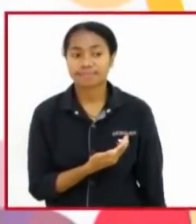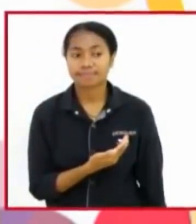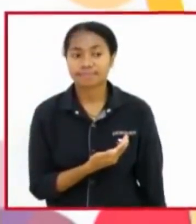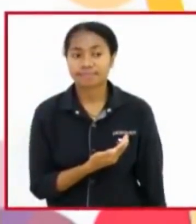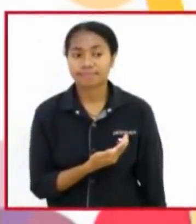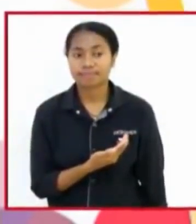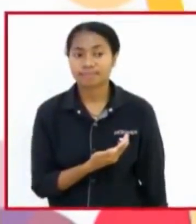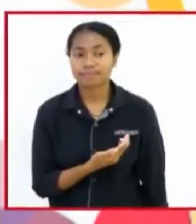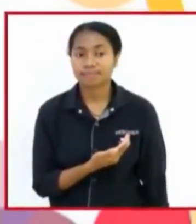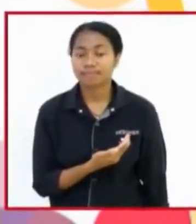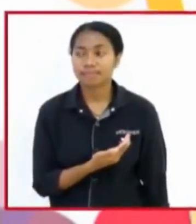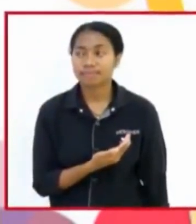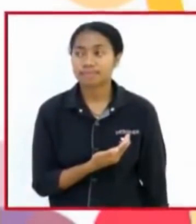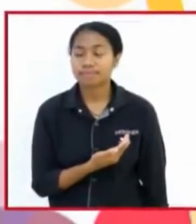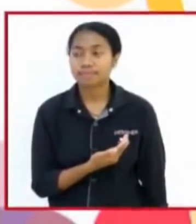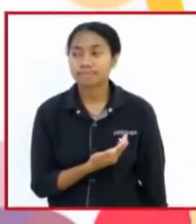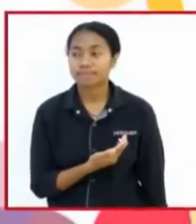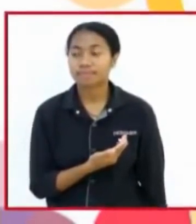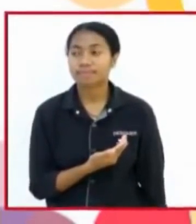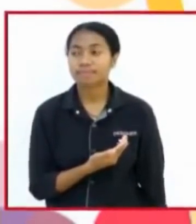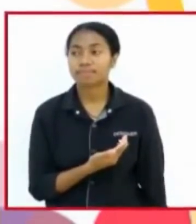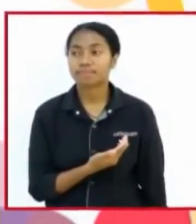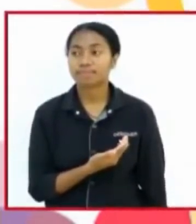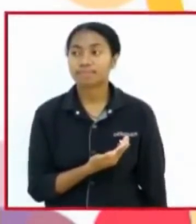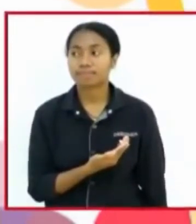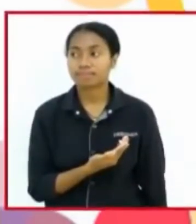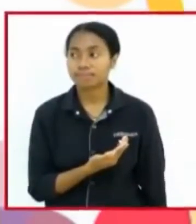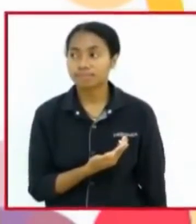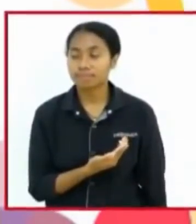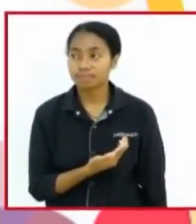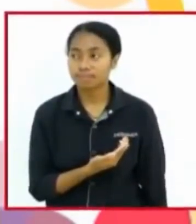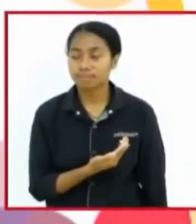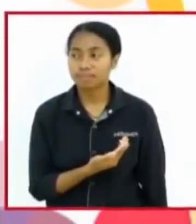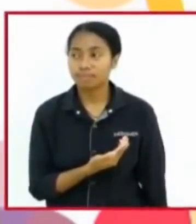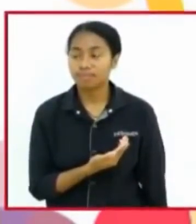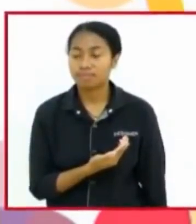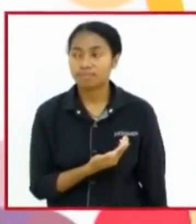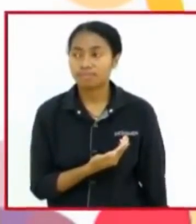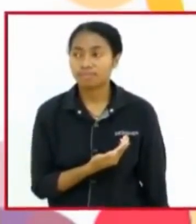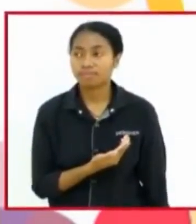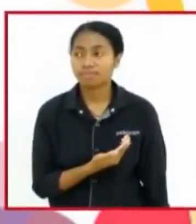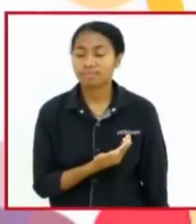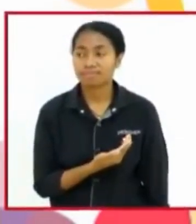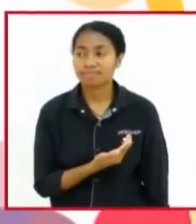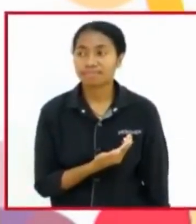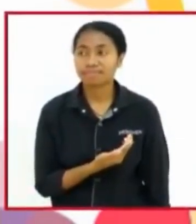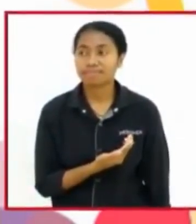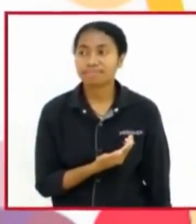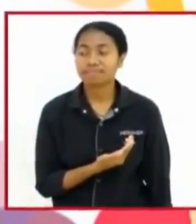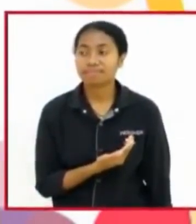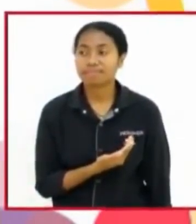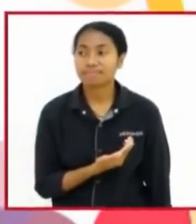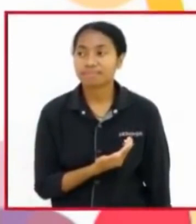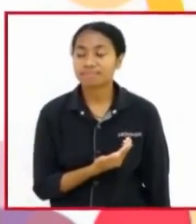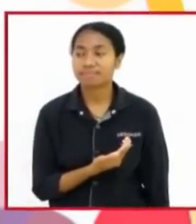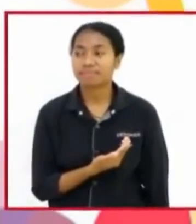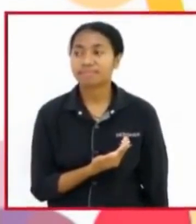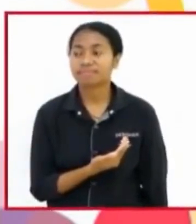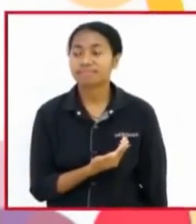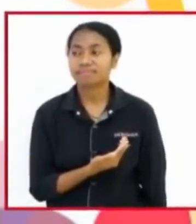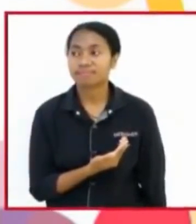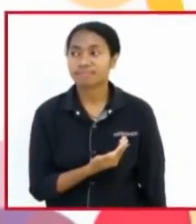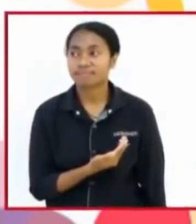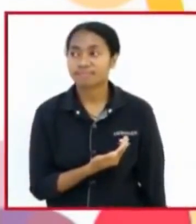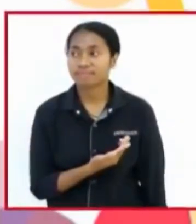taktik dan waktu mereka yang tepat profesionalisme dalam kemampuan bela diri mereka yang membuat Arab kalah telak merupakan